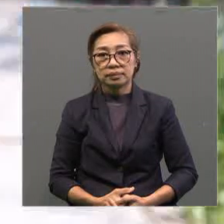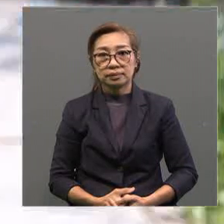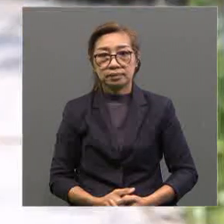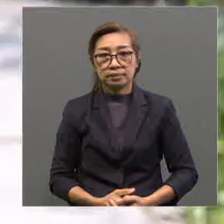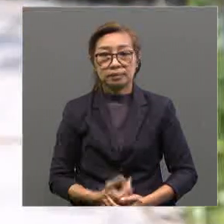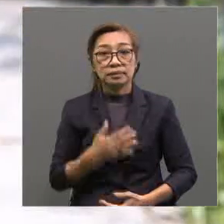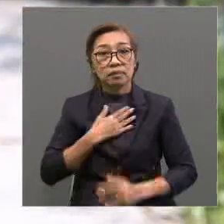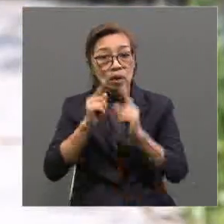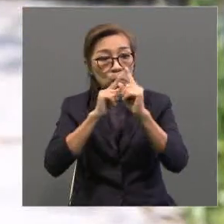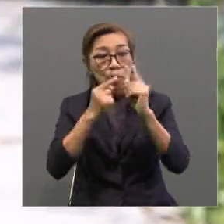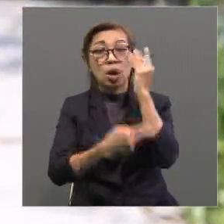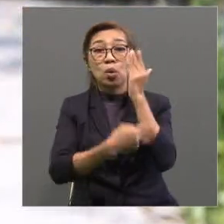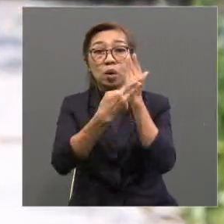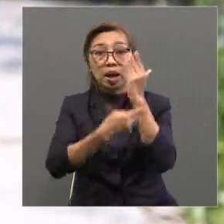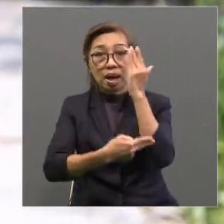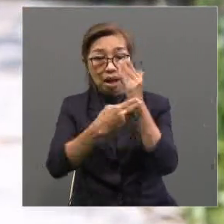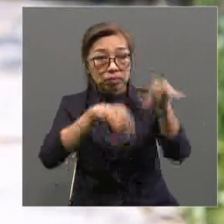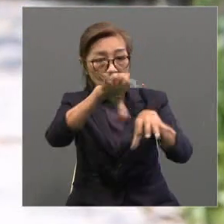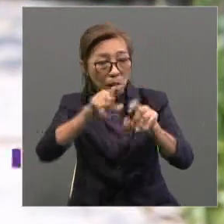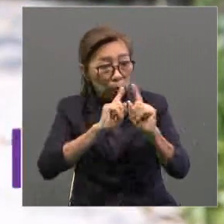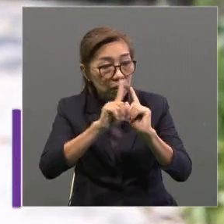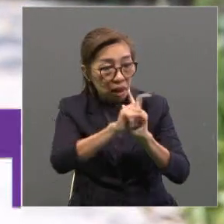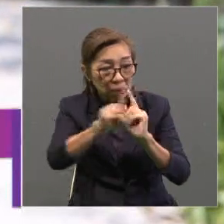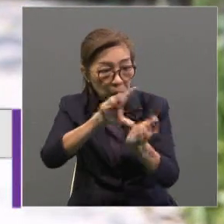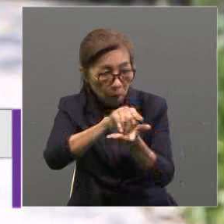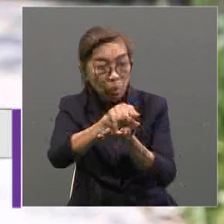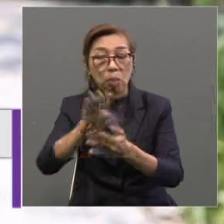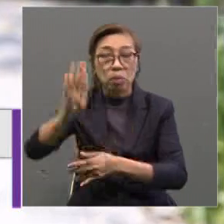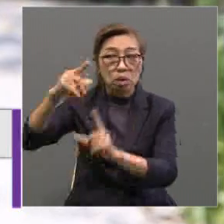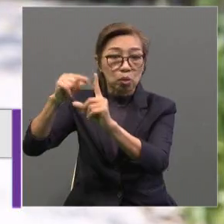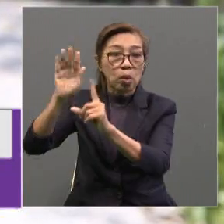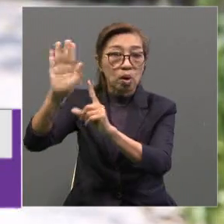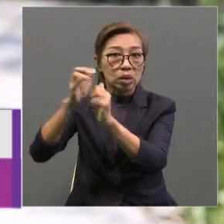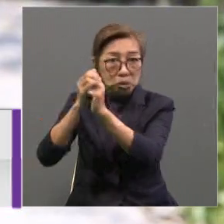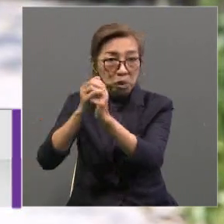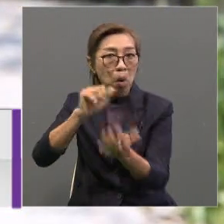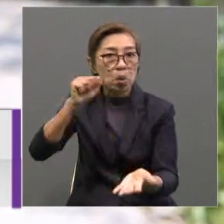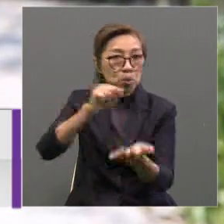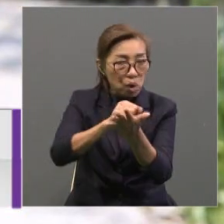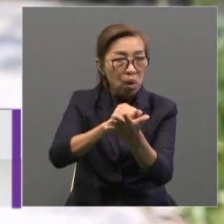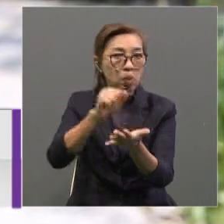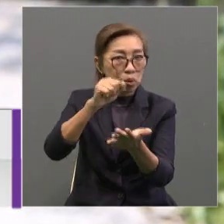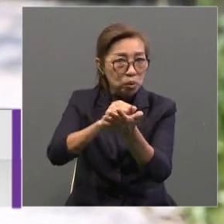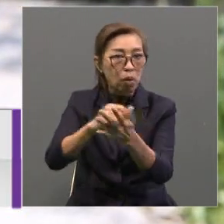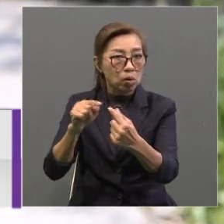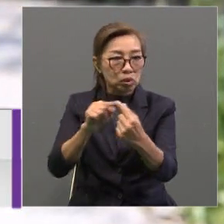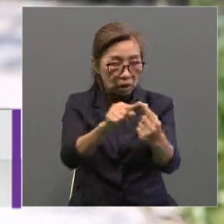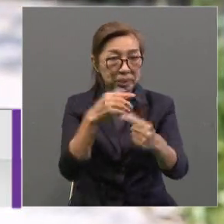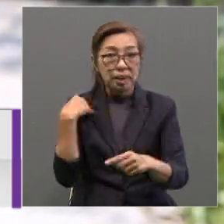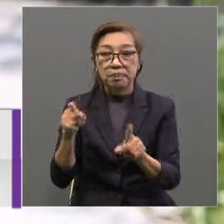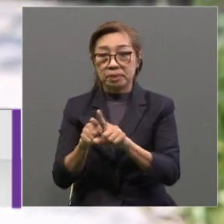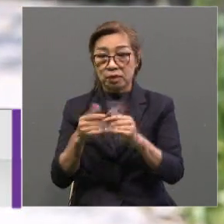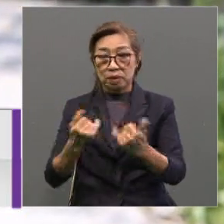การที่คุยกับผู้ประกอบการโรงแรมหรือต่างๆเนี่ยก็มีเริ่มมีการบุ๊กของบริษัทนำเที่ยวแล้วเป็นซีรีส์เข้ามานะคะก็อย่างวัน